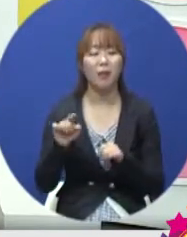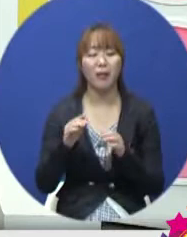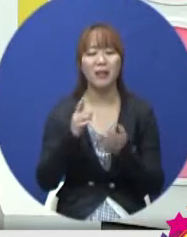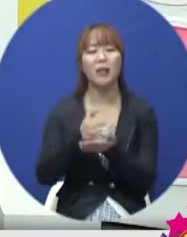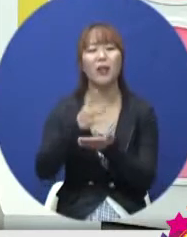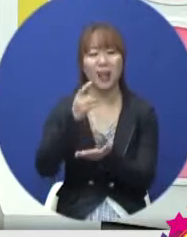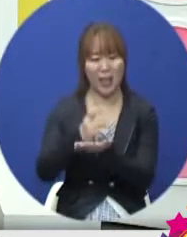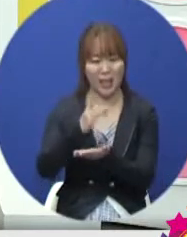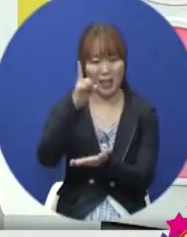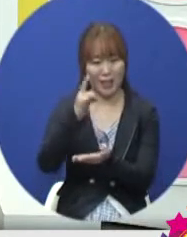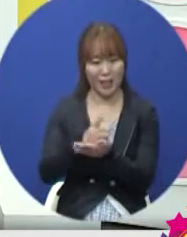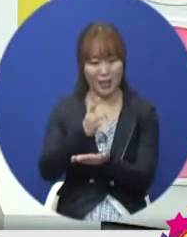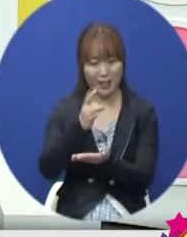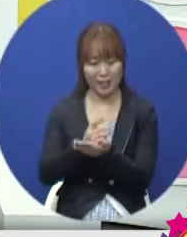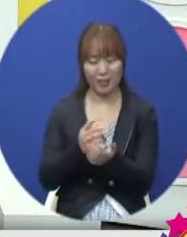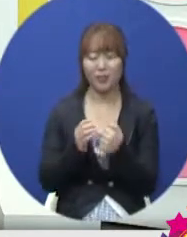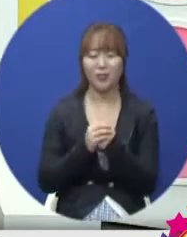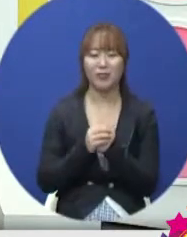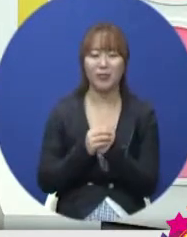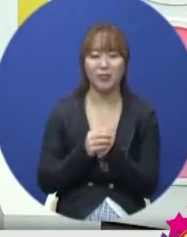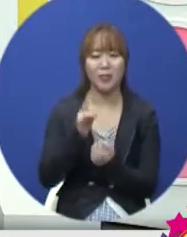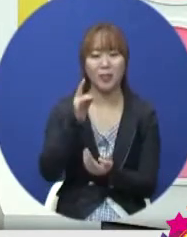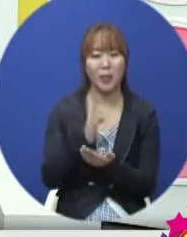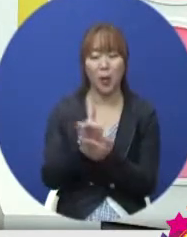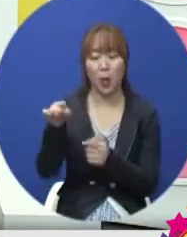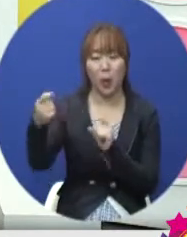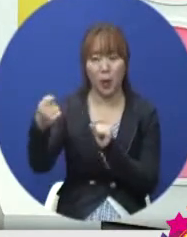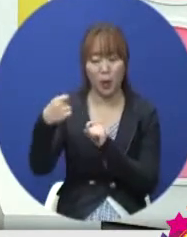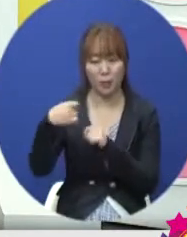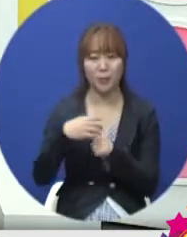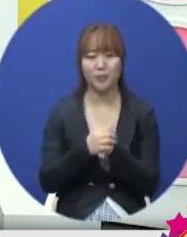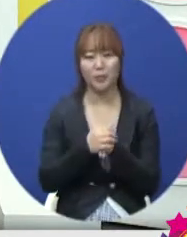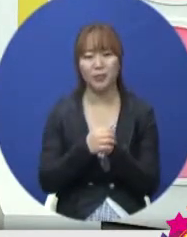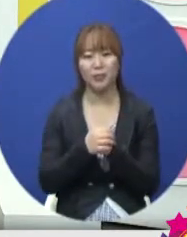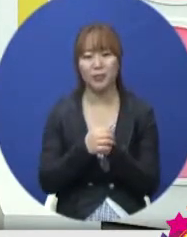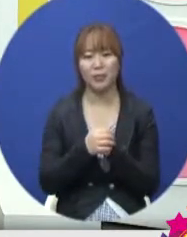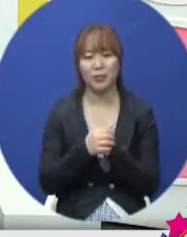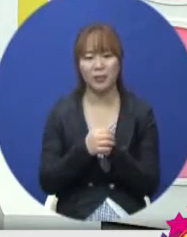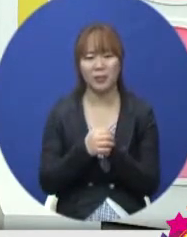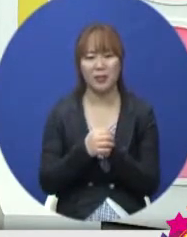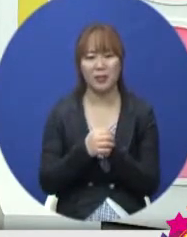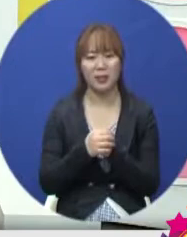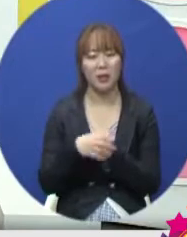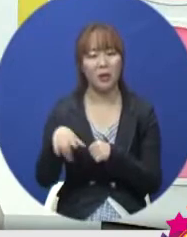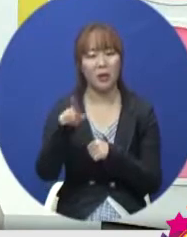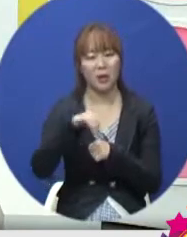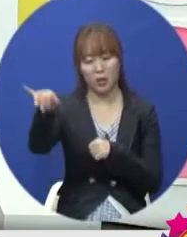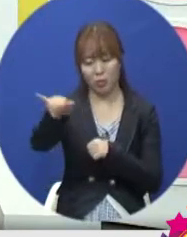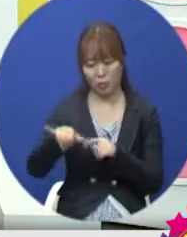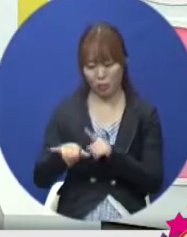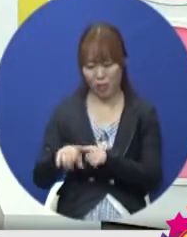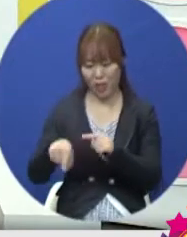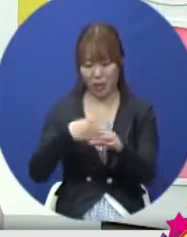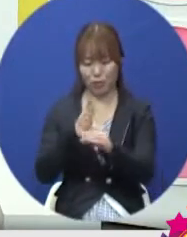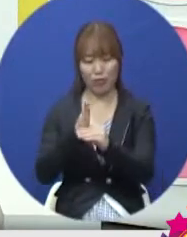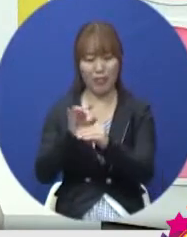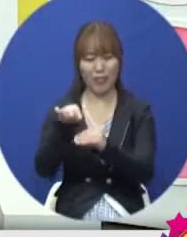천안이요. 천안. 예. 아, 천안 가깝죠? 딱 중간쯤에 사시는 것 같아요.